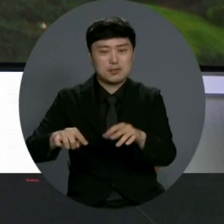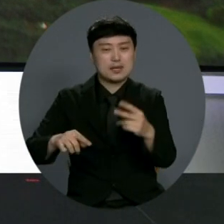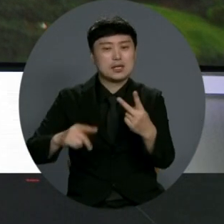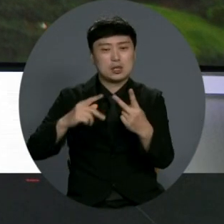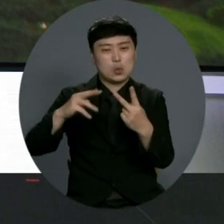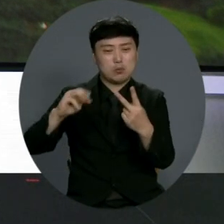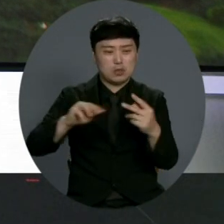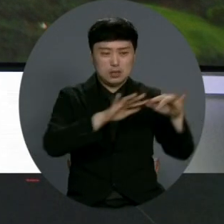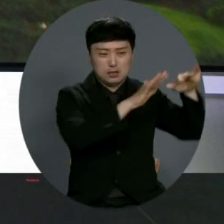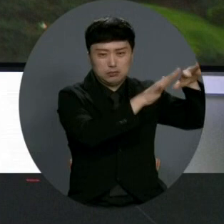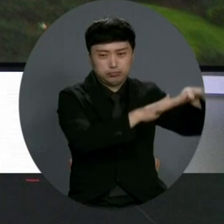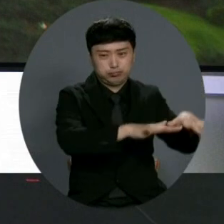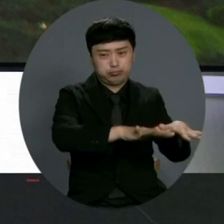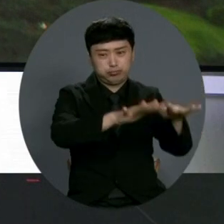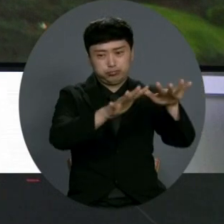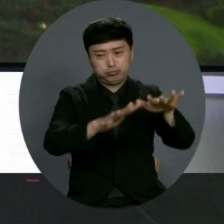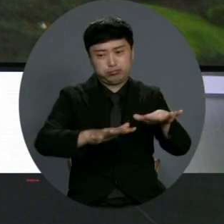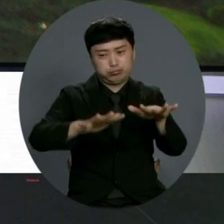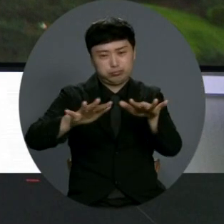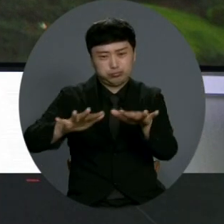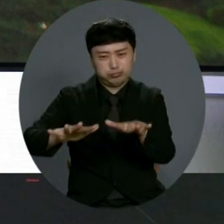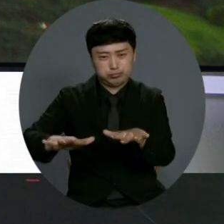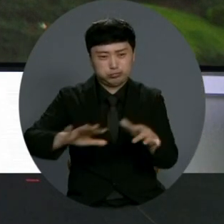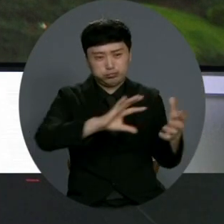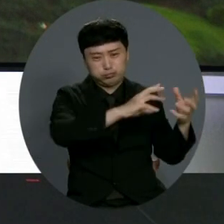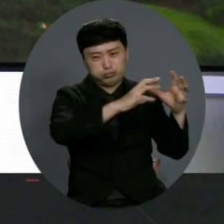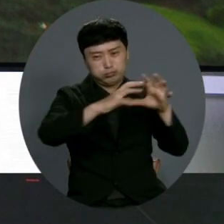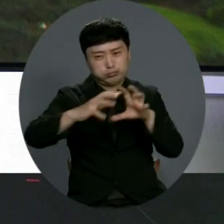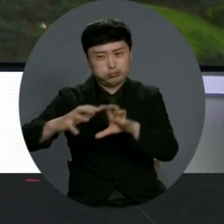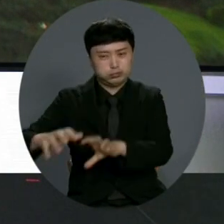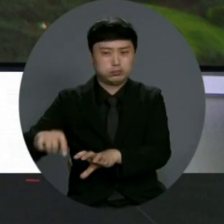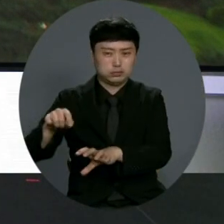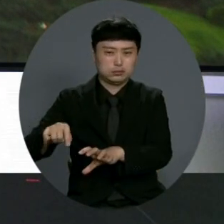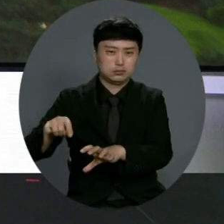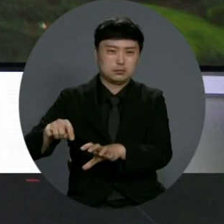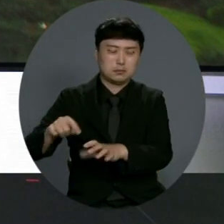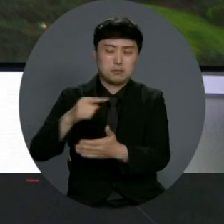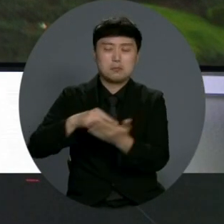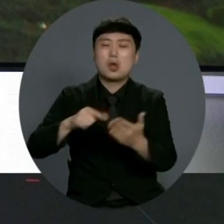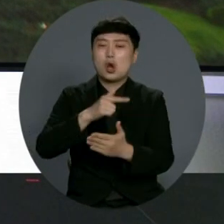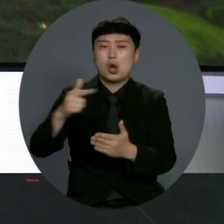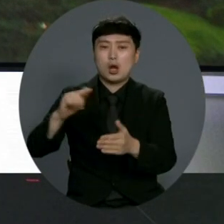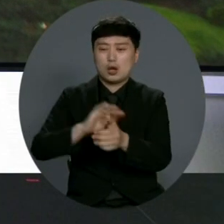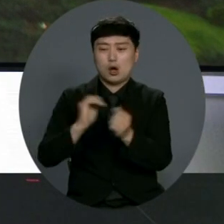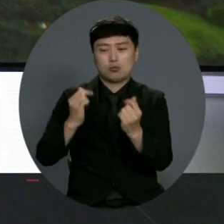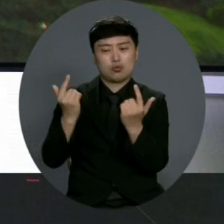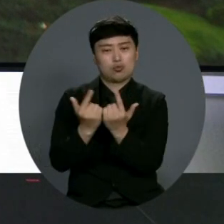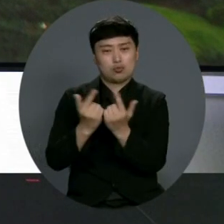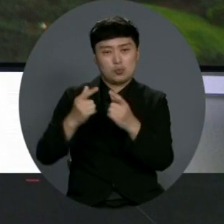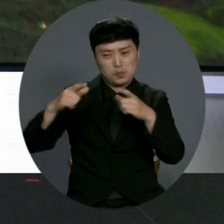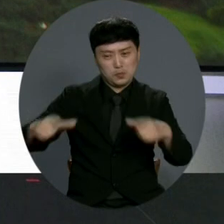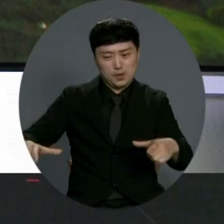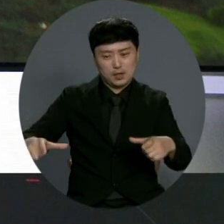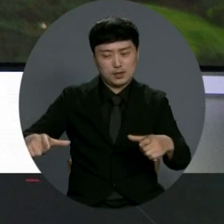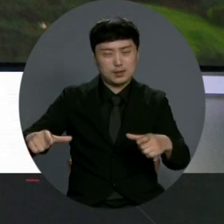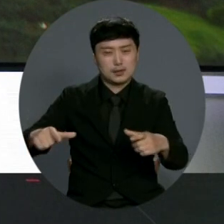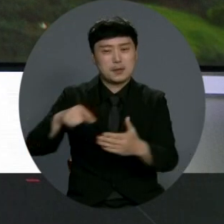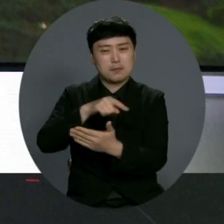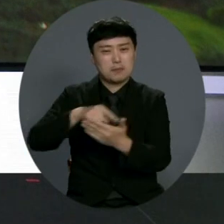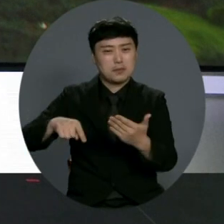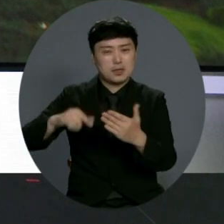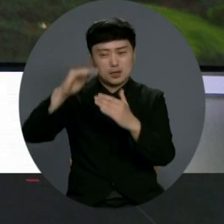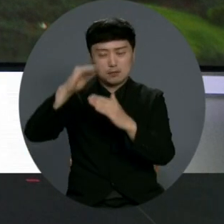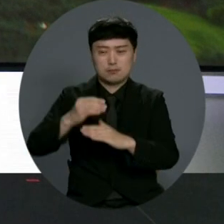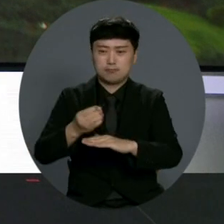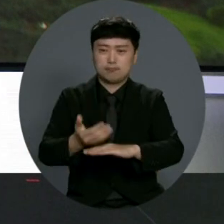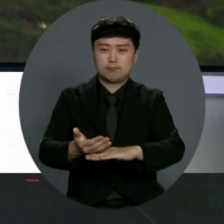2km를 내려오면서 토사량은 눈덩이처럼 커졌습니다. 경북 북부 지역의 산사태 피해 소식 먼저